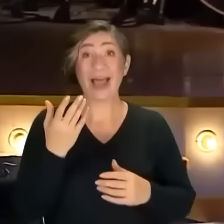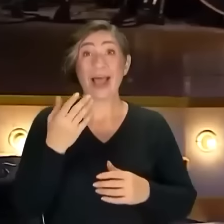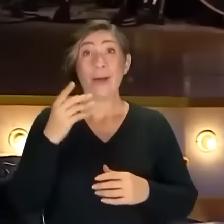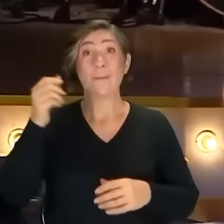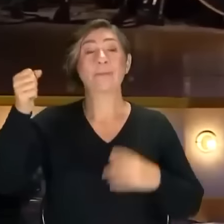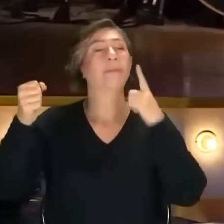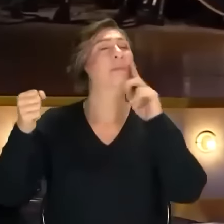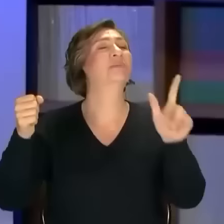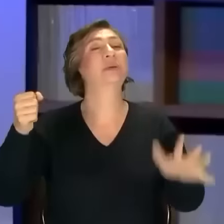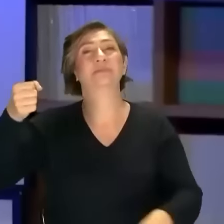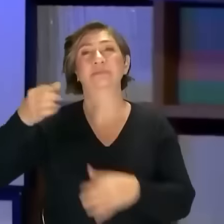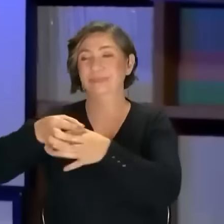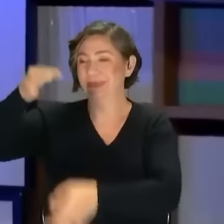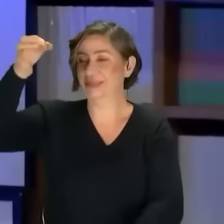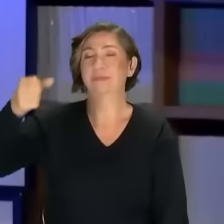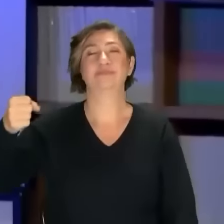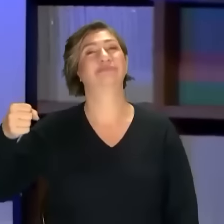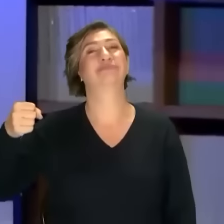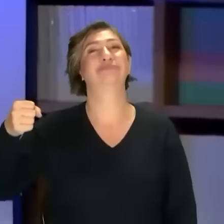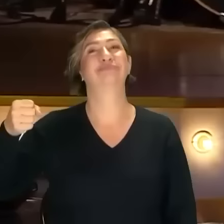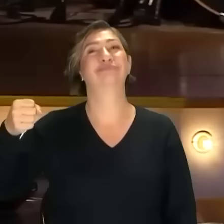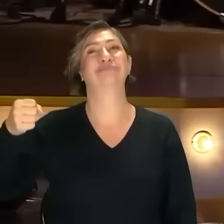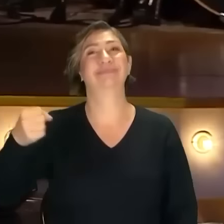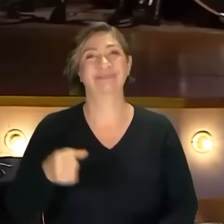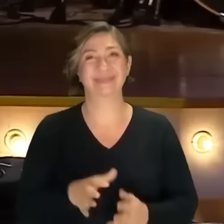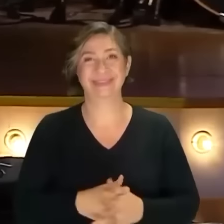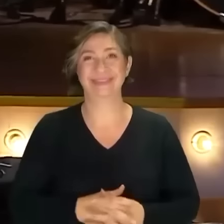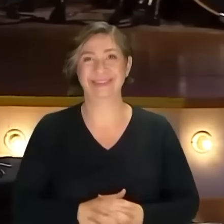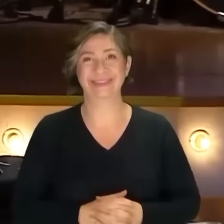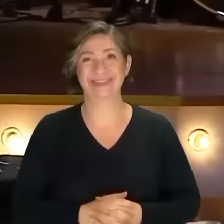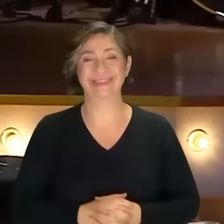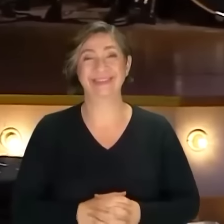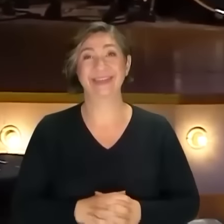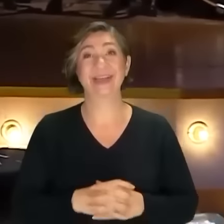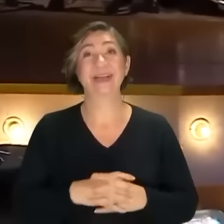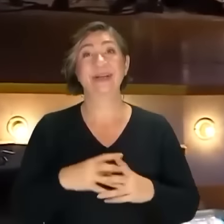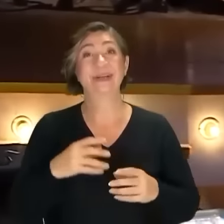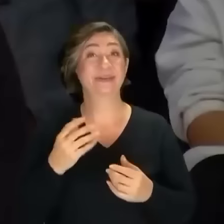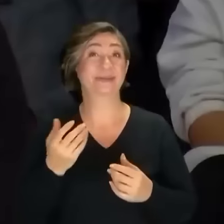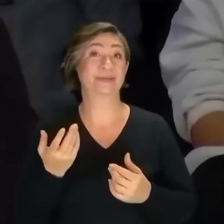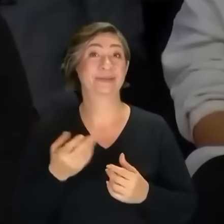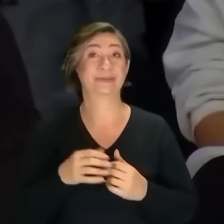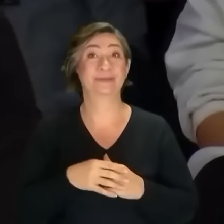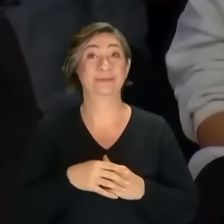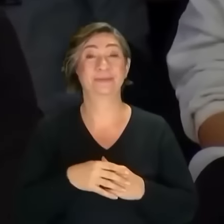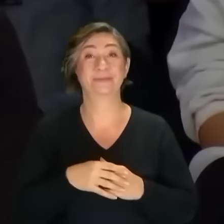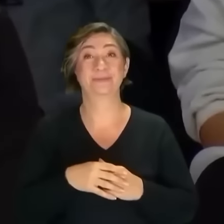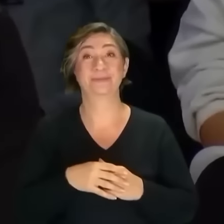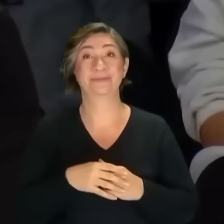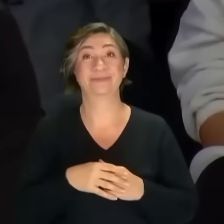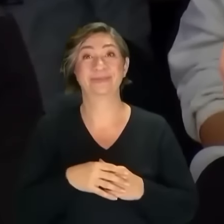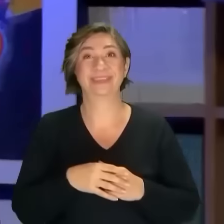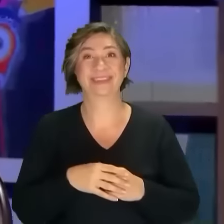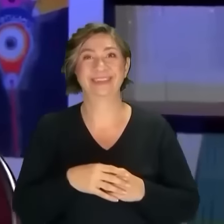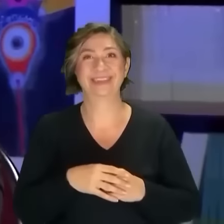miyor bile mızra tutuyor tutacak bir şey var